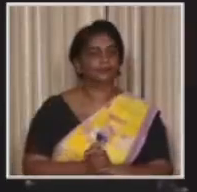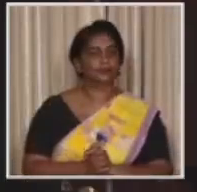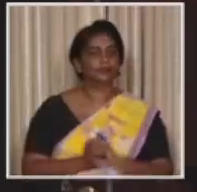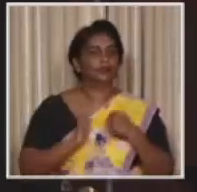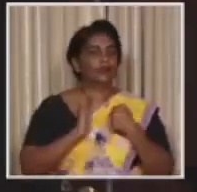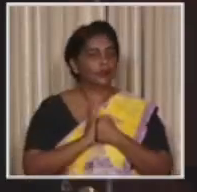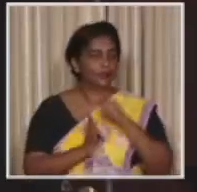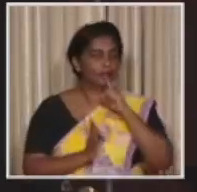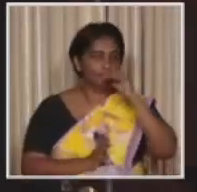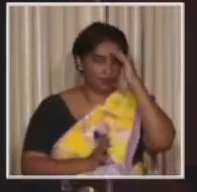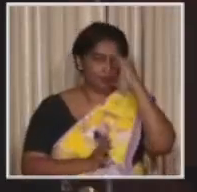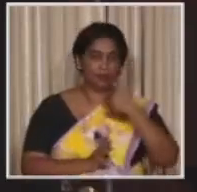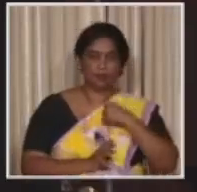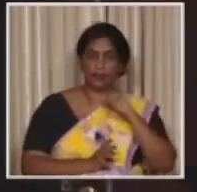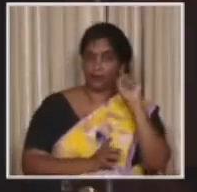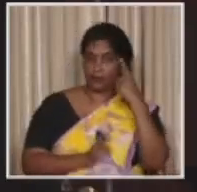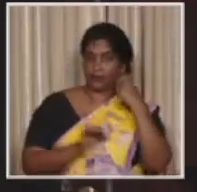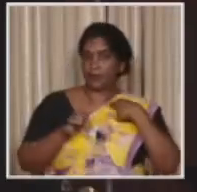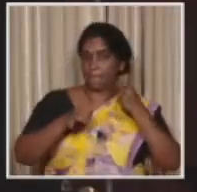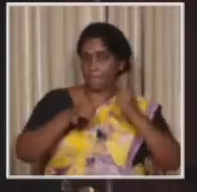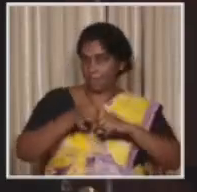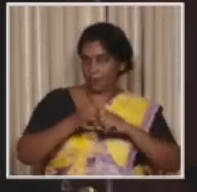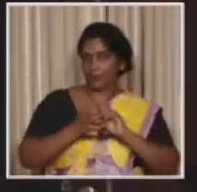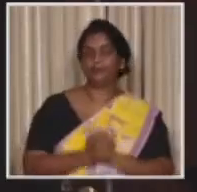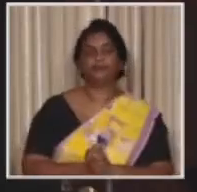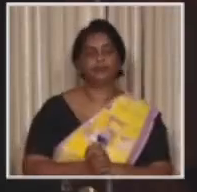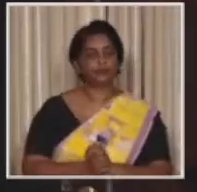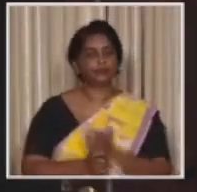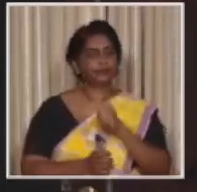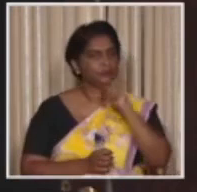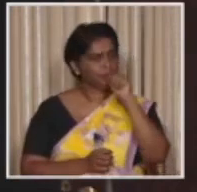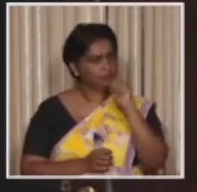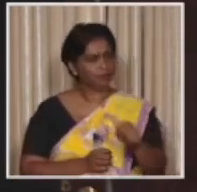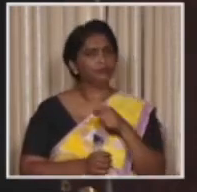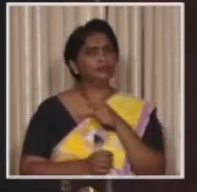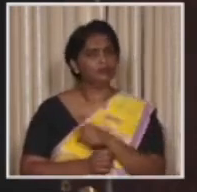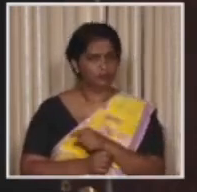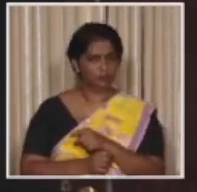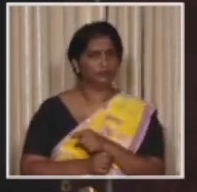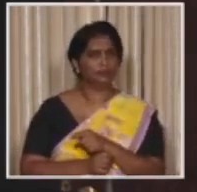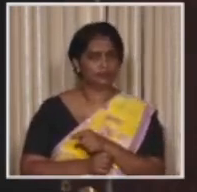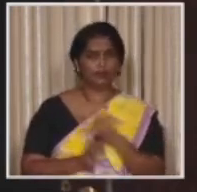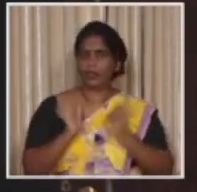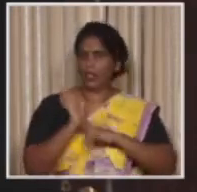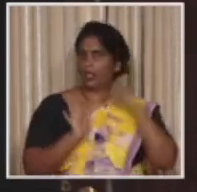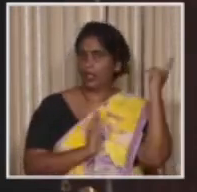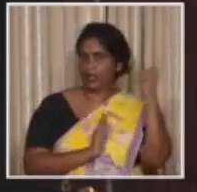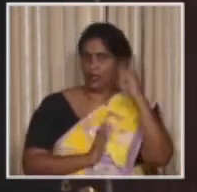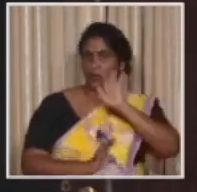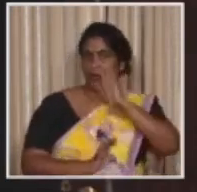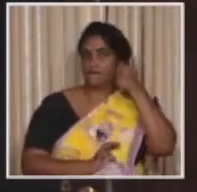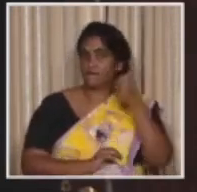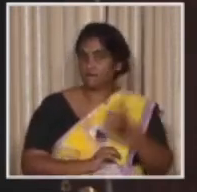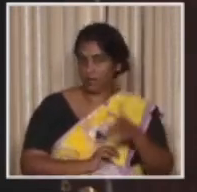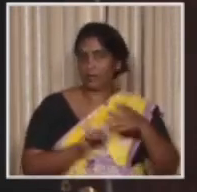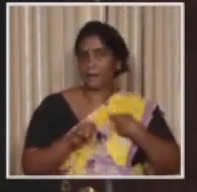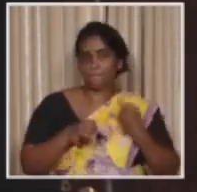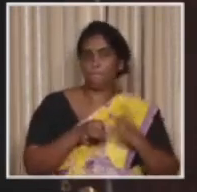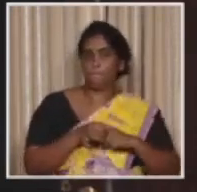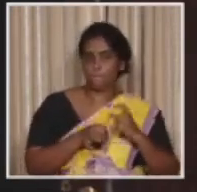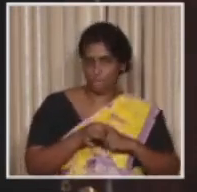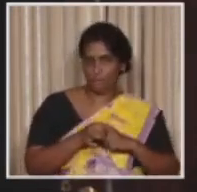ගරු කතානායකතුමනි මගේ පළවෙනි අතුරු ප්‍රශ්නය ඇත්තම මේක ඉතාමත්ම ජාතික වැදගත්කමක් සහිත ප්‍රශ්නයක්